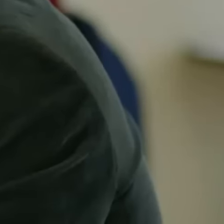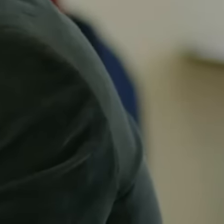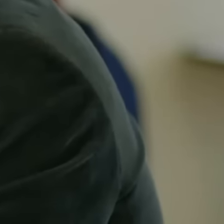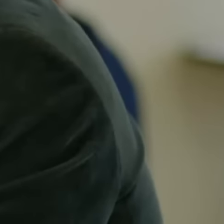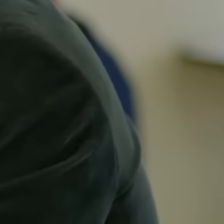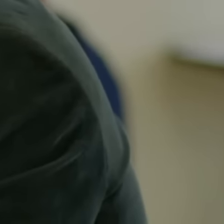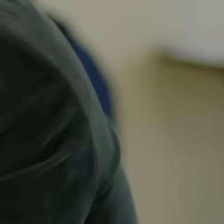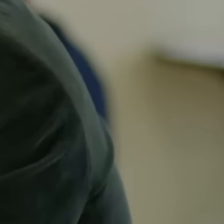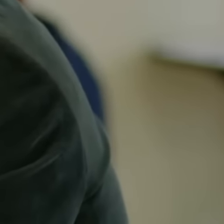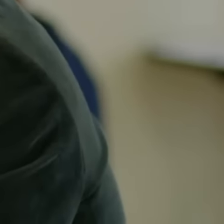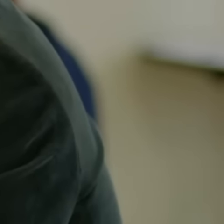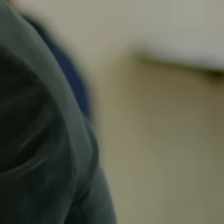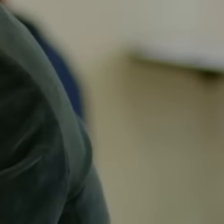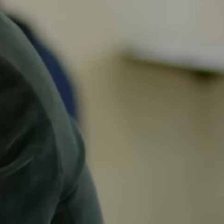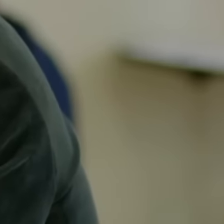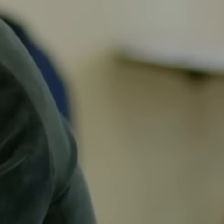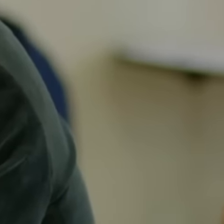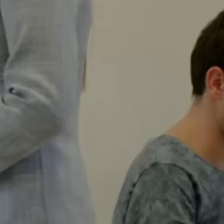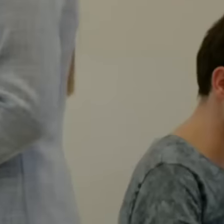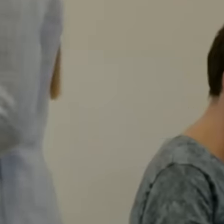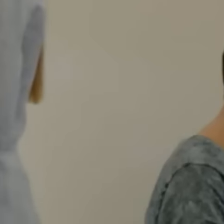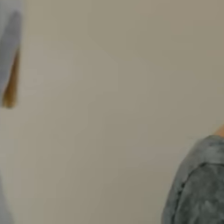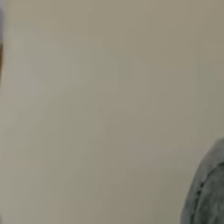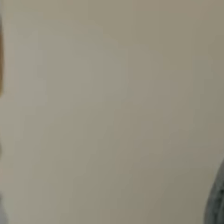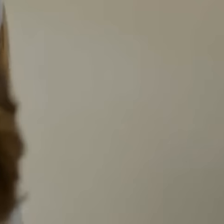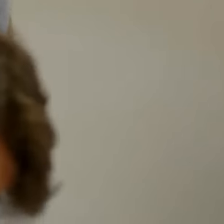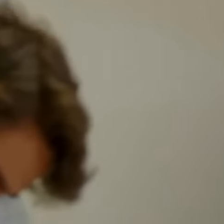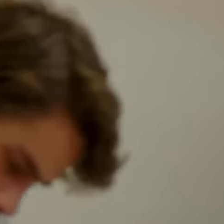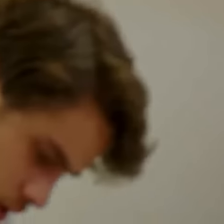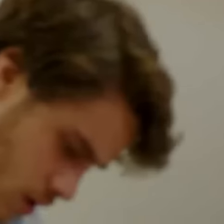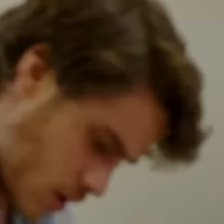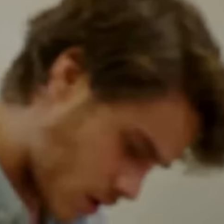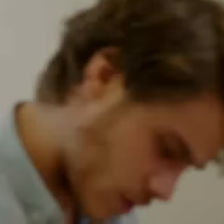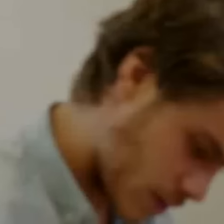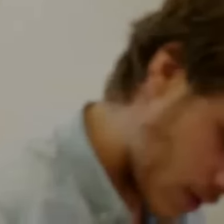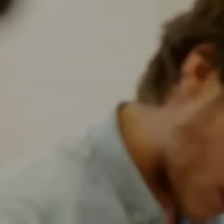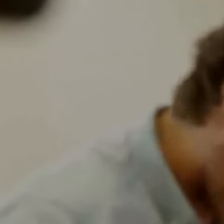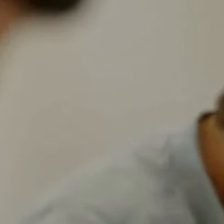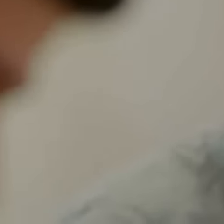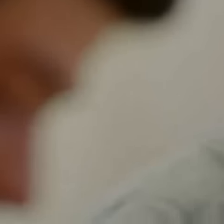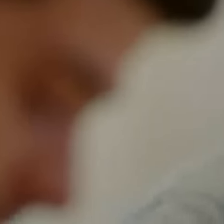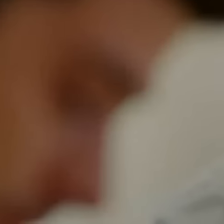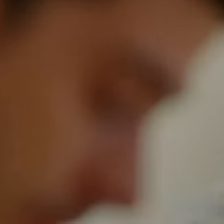Yan tarafına geldiği sırada Ömer başını kaldırıp baktı. Ayşem tebessüm ederek geçti.